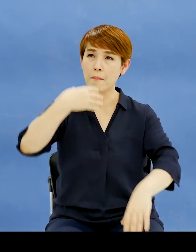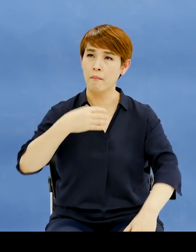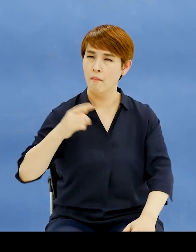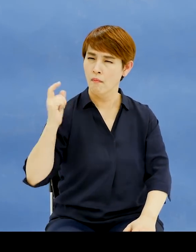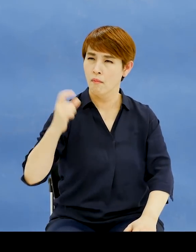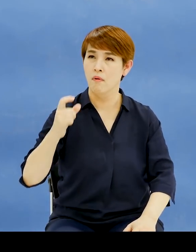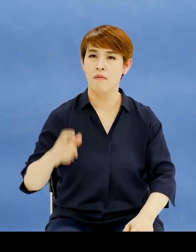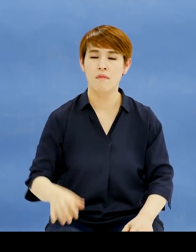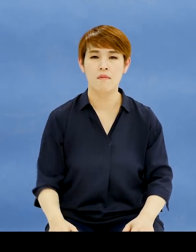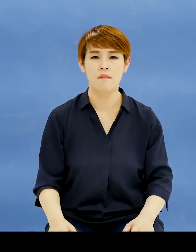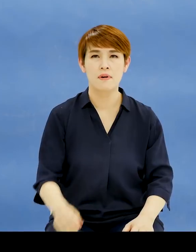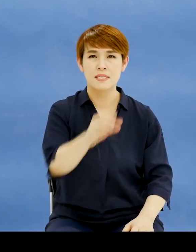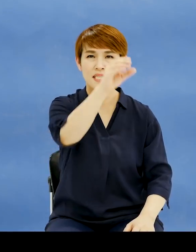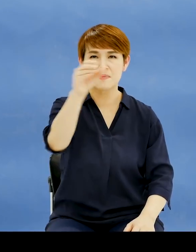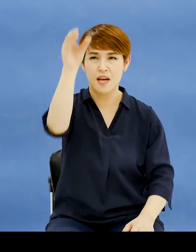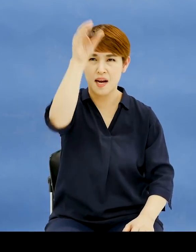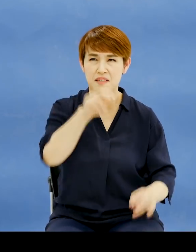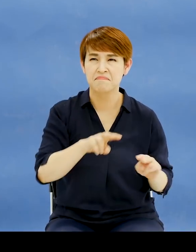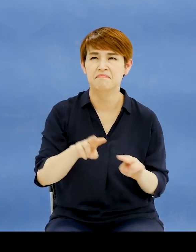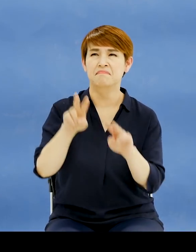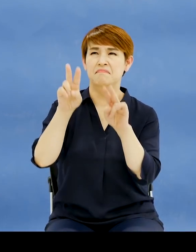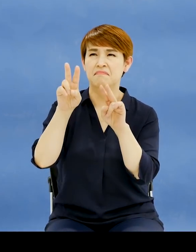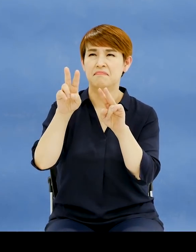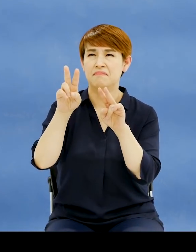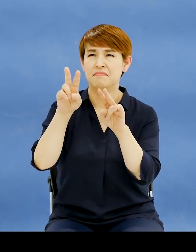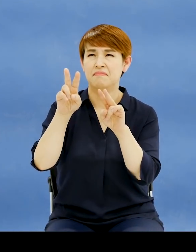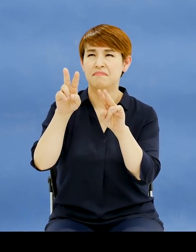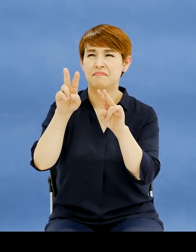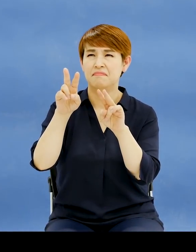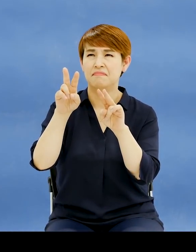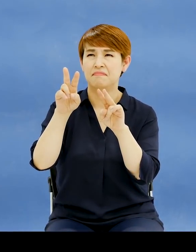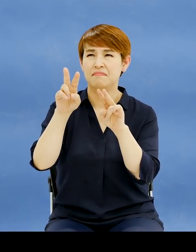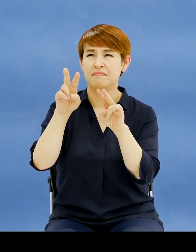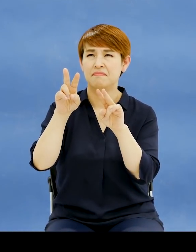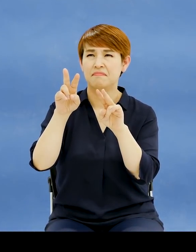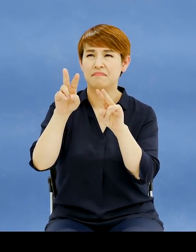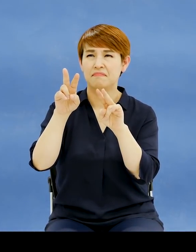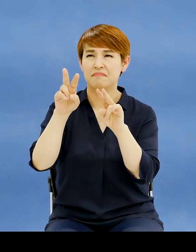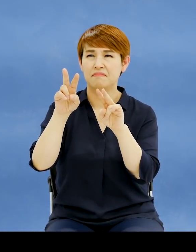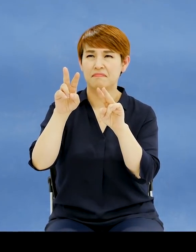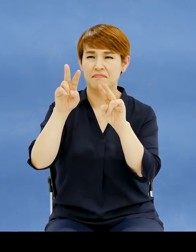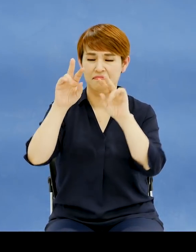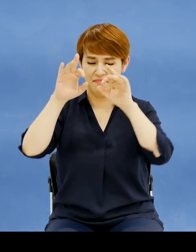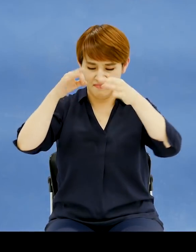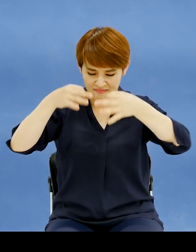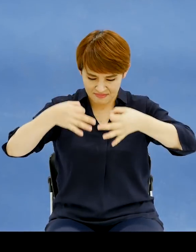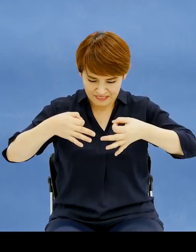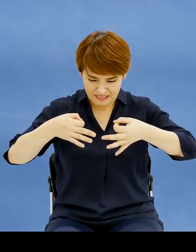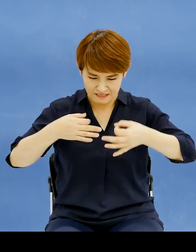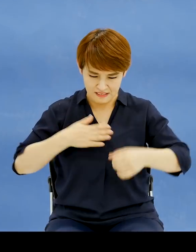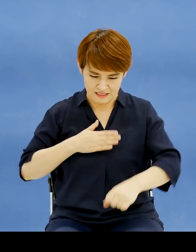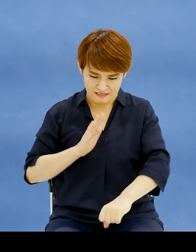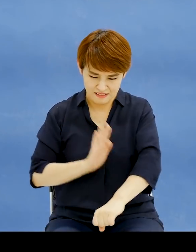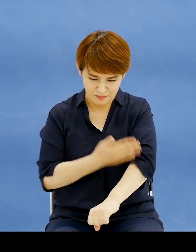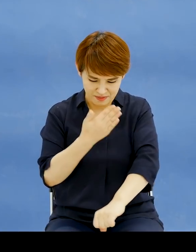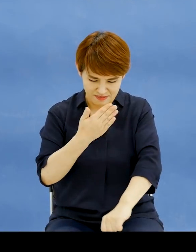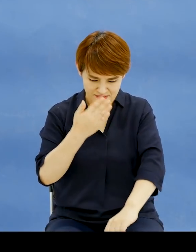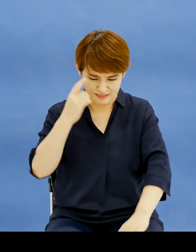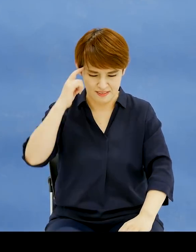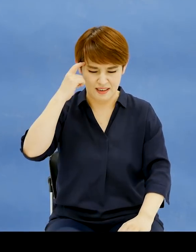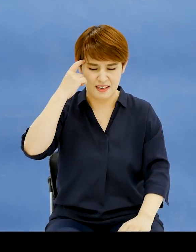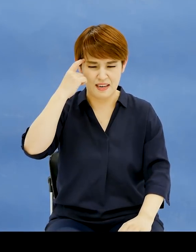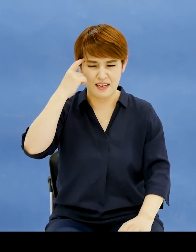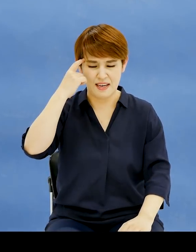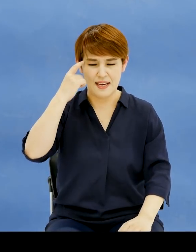안 하시는 거예요. 네. 십자가를 계속 쳐다보고 있는데 태도가 잘못됐다 이런 생각이 계속 드는 거예요.